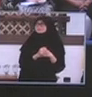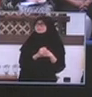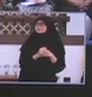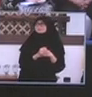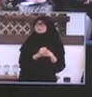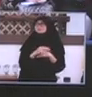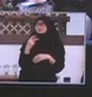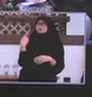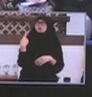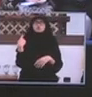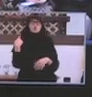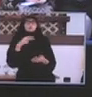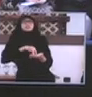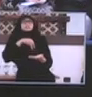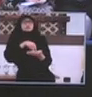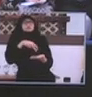Berdiri Bu, enggak kelihatan dari sini.